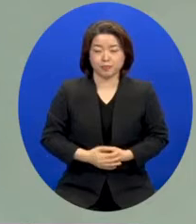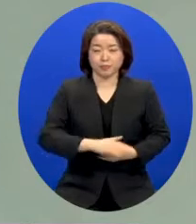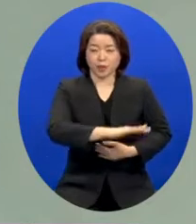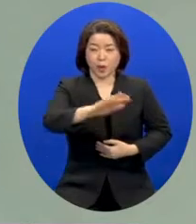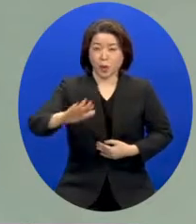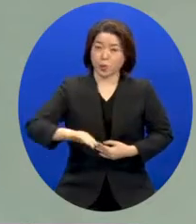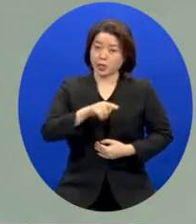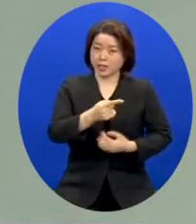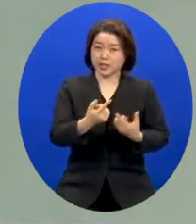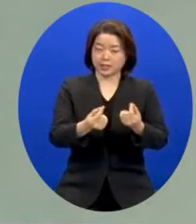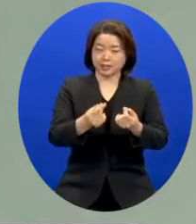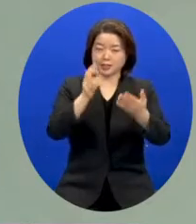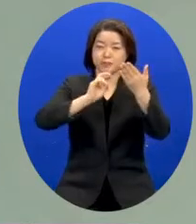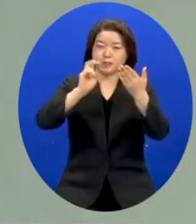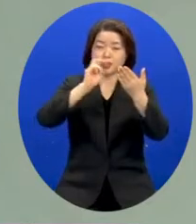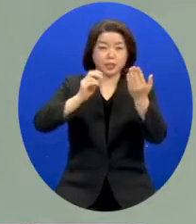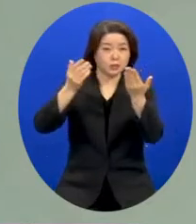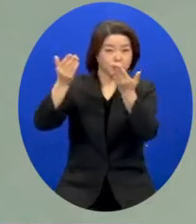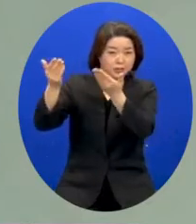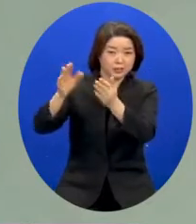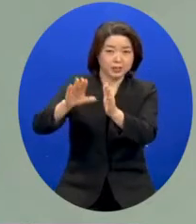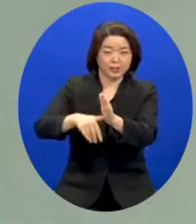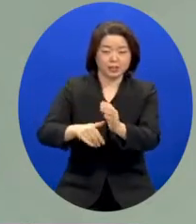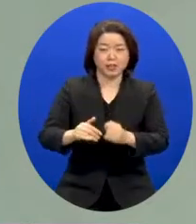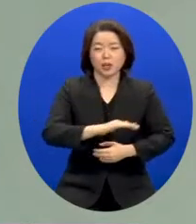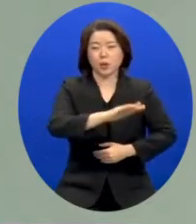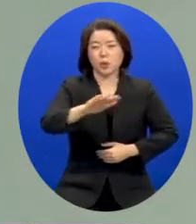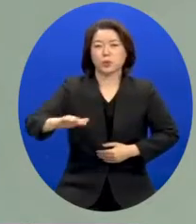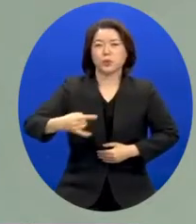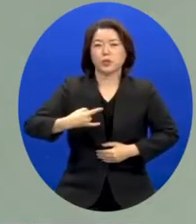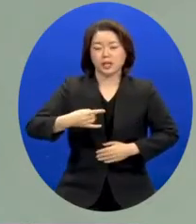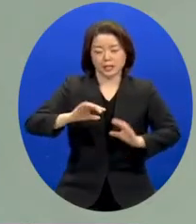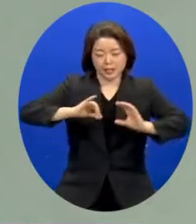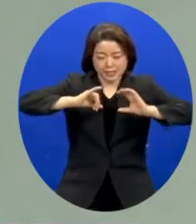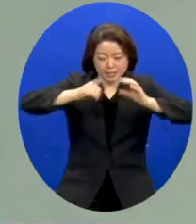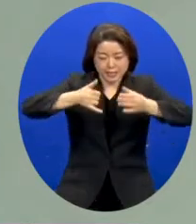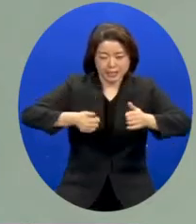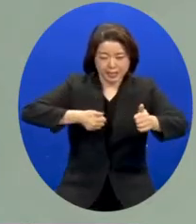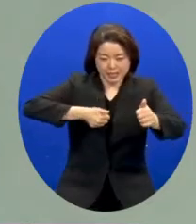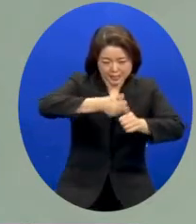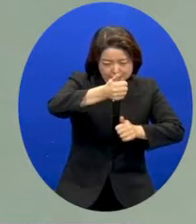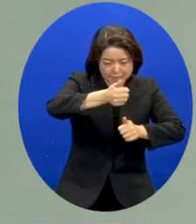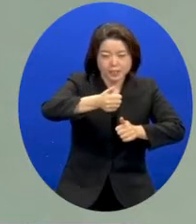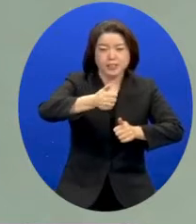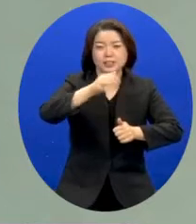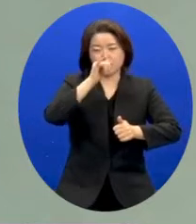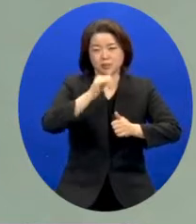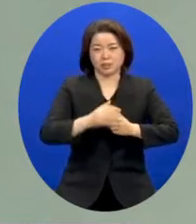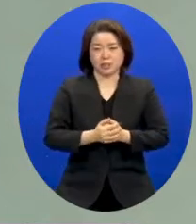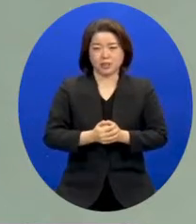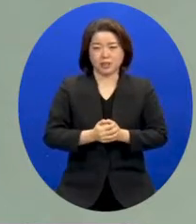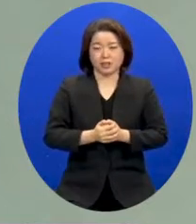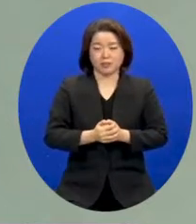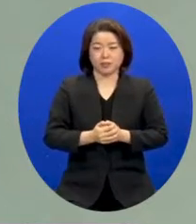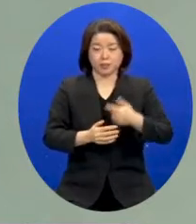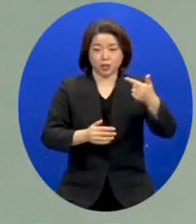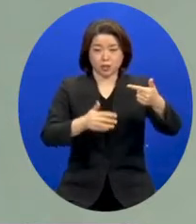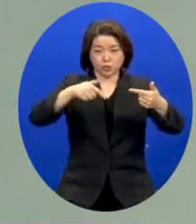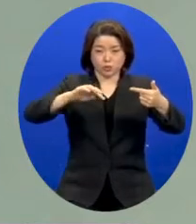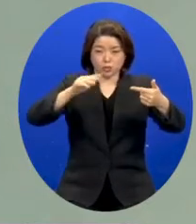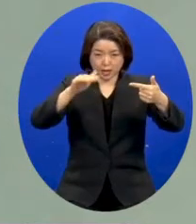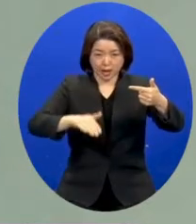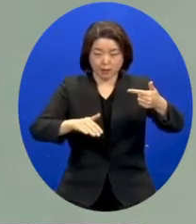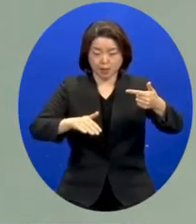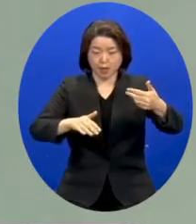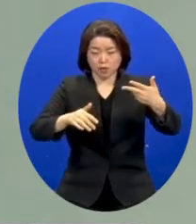우리가 그렇게 찬송할 때 우리에게 세상을 이기는 승리가 있습니다. 6절 하반절부터